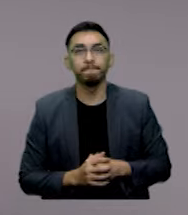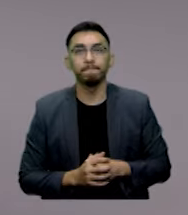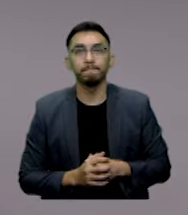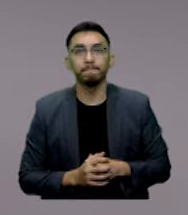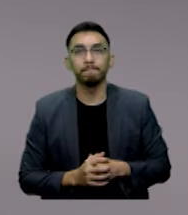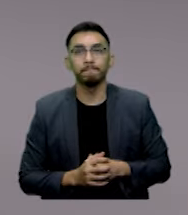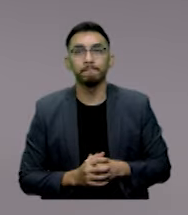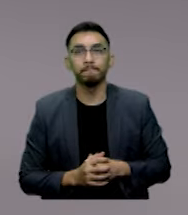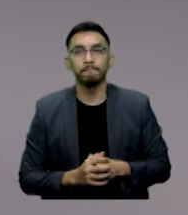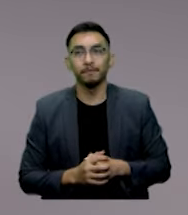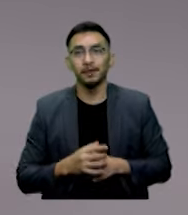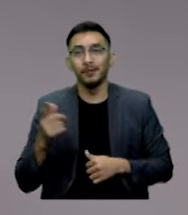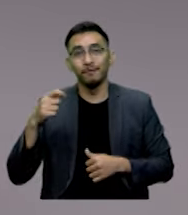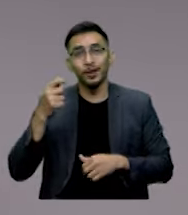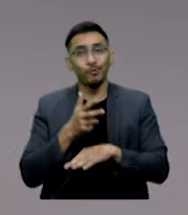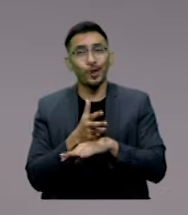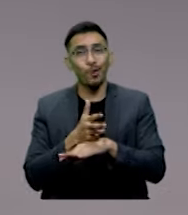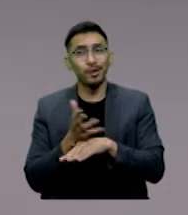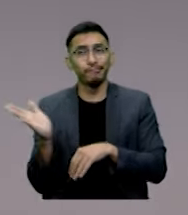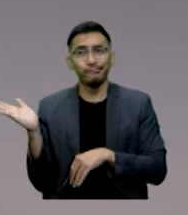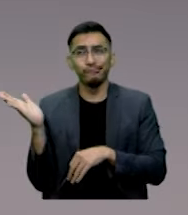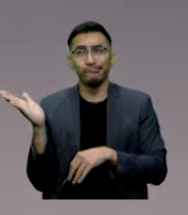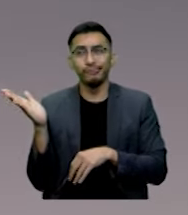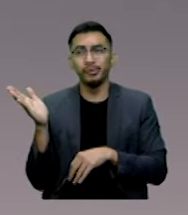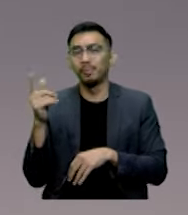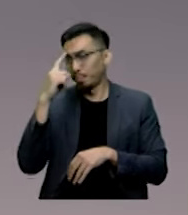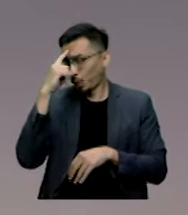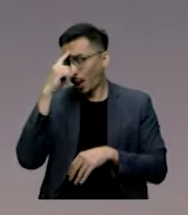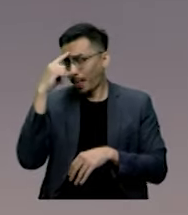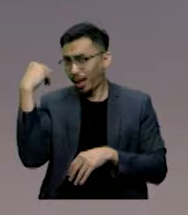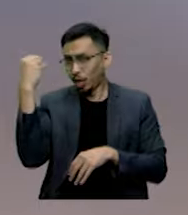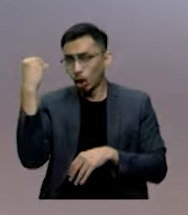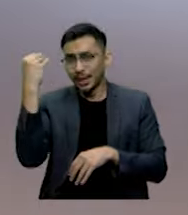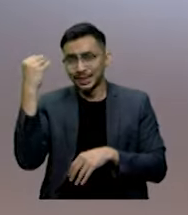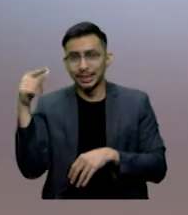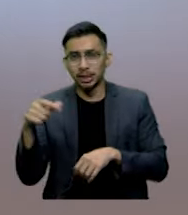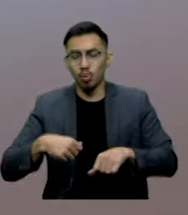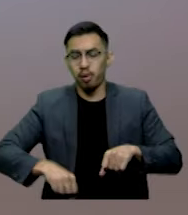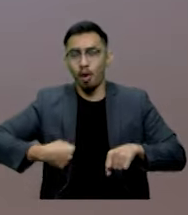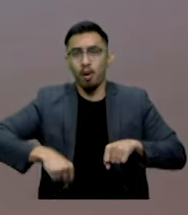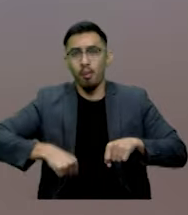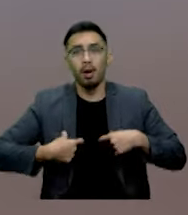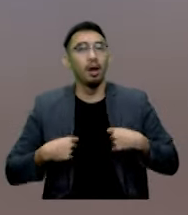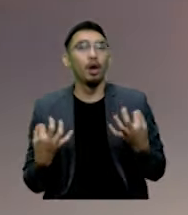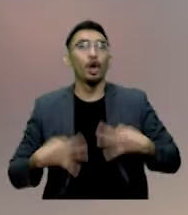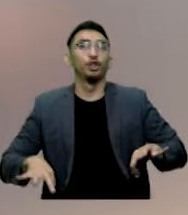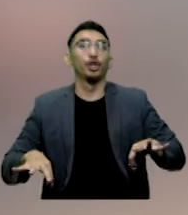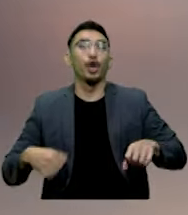Video amatir ini merekam ulah wisatawan asing di Bali yang menggeber motornya dengan nyaris tanpa busana.